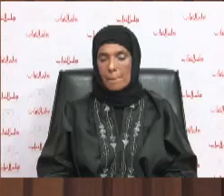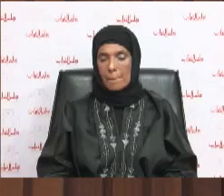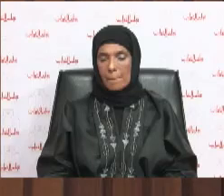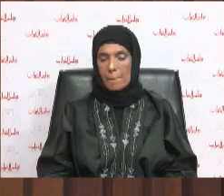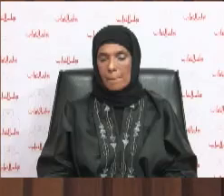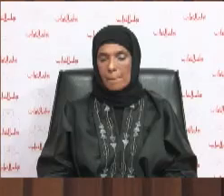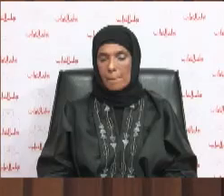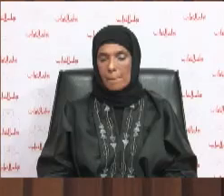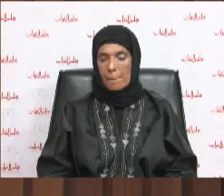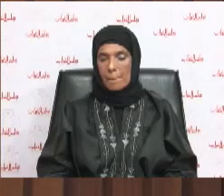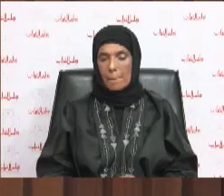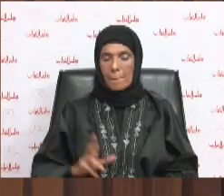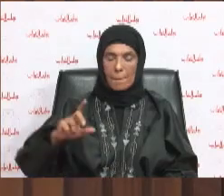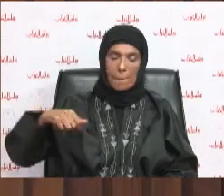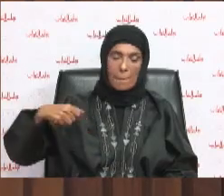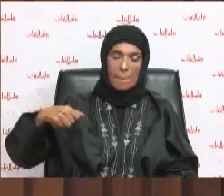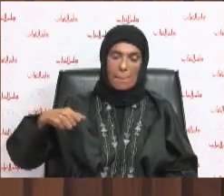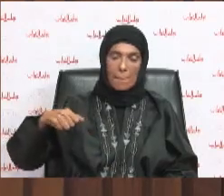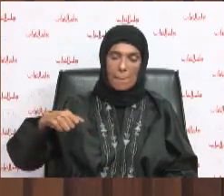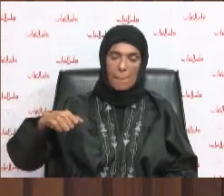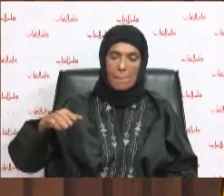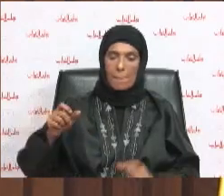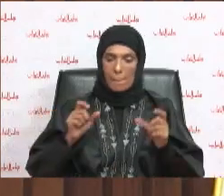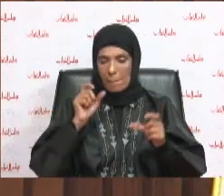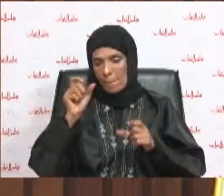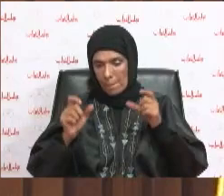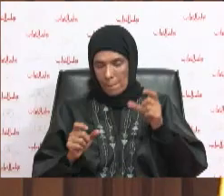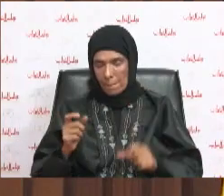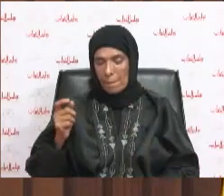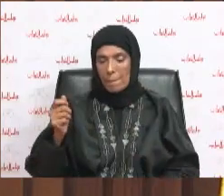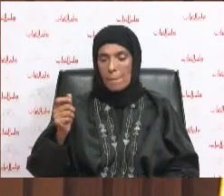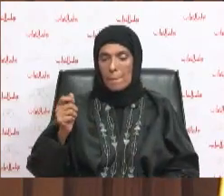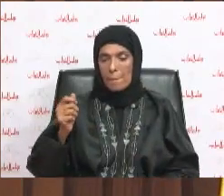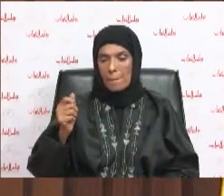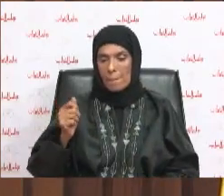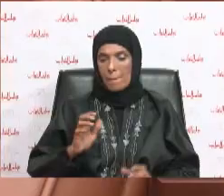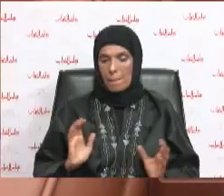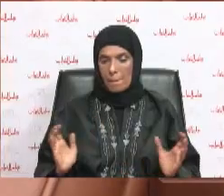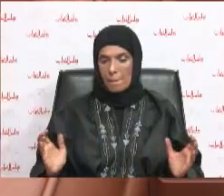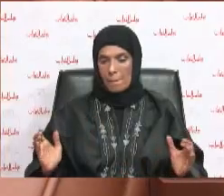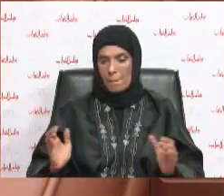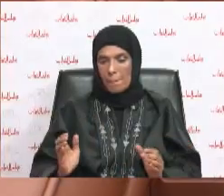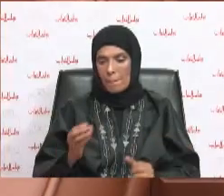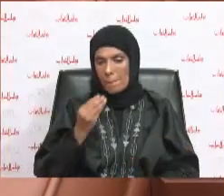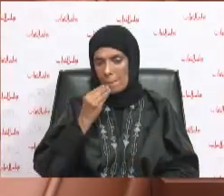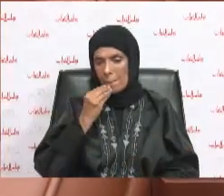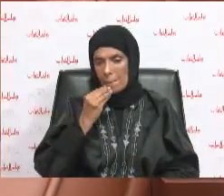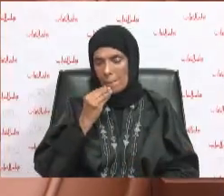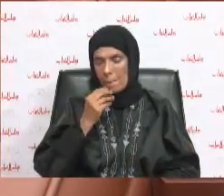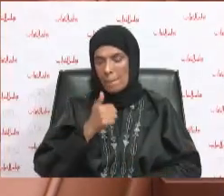رابعاً، تقوم الوزارة برصد ومتابعة أسعار سلة من المواد الغذائية